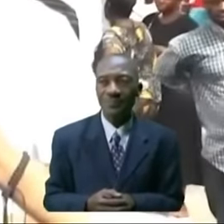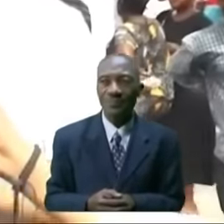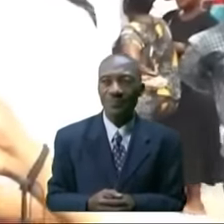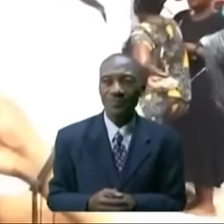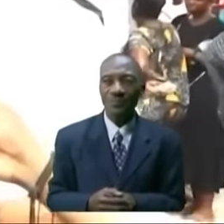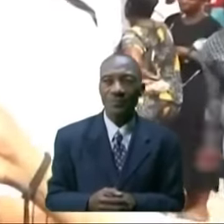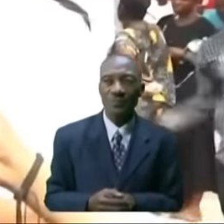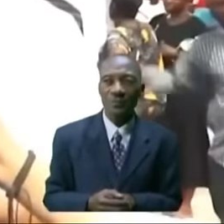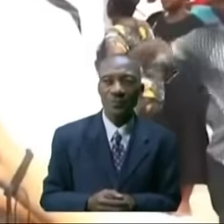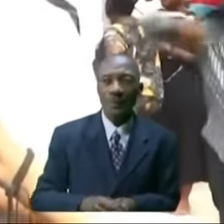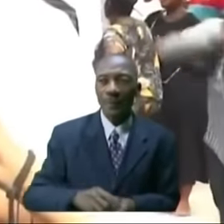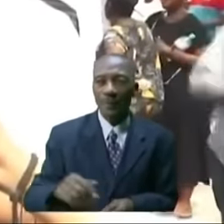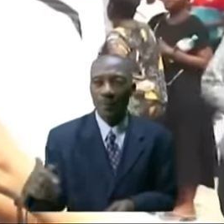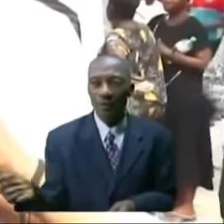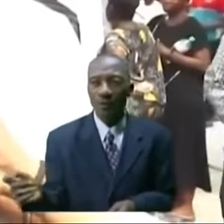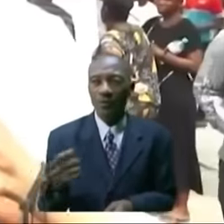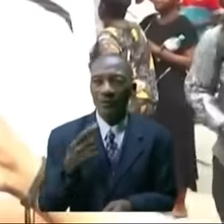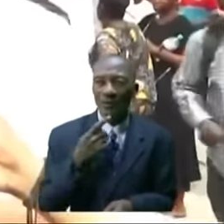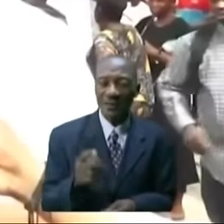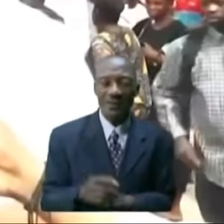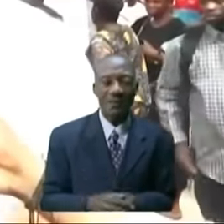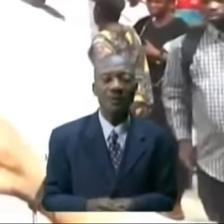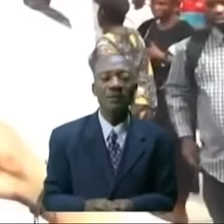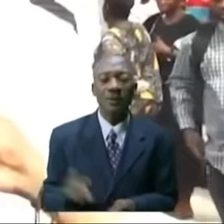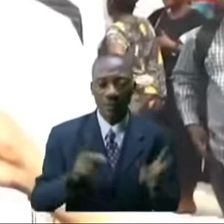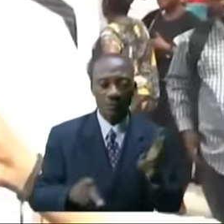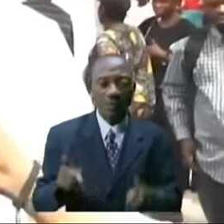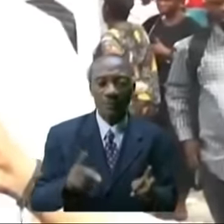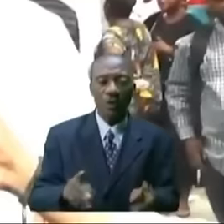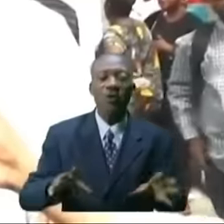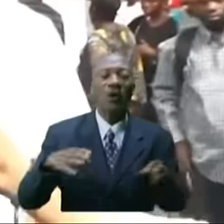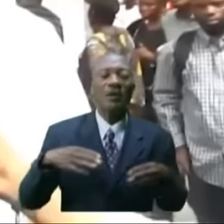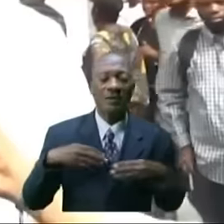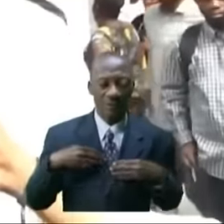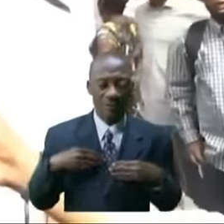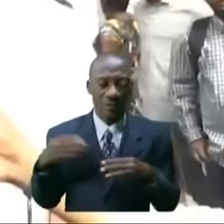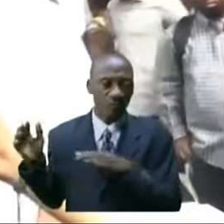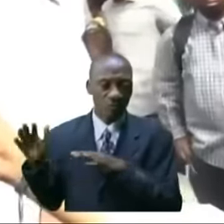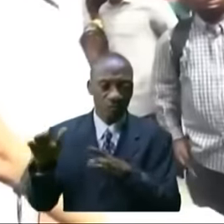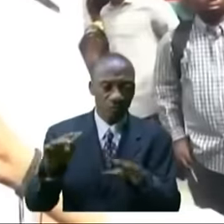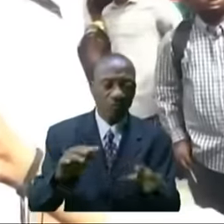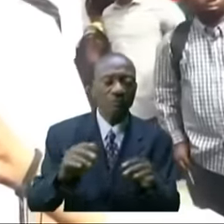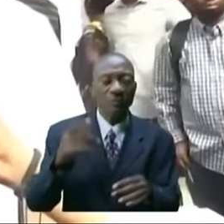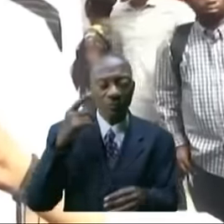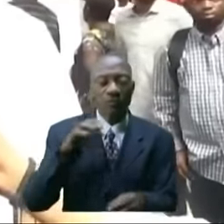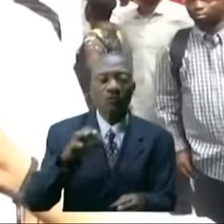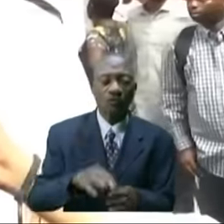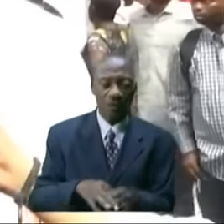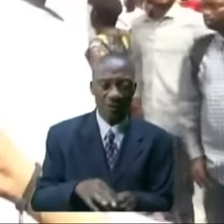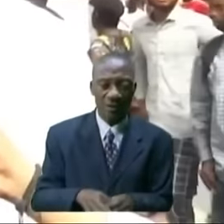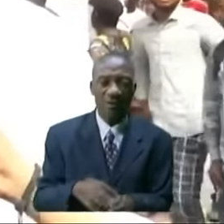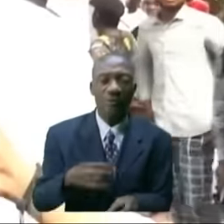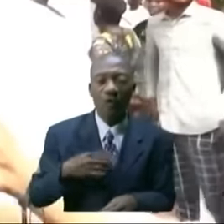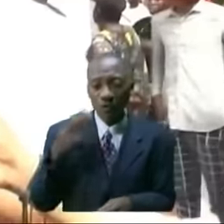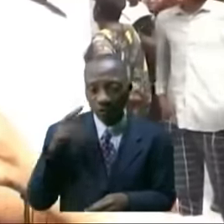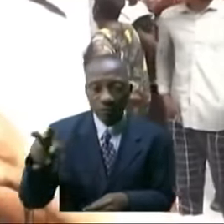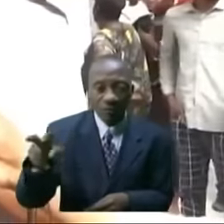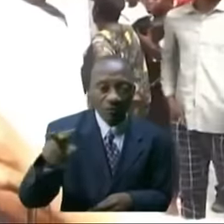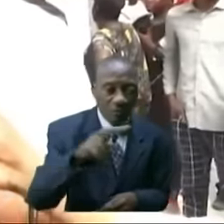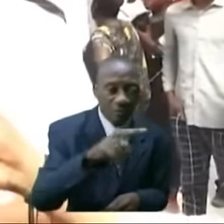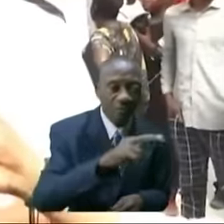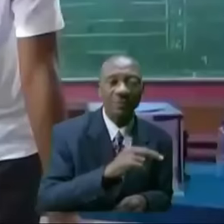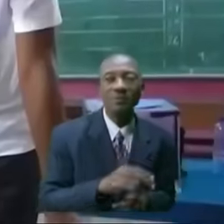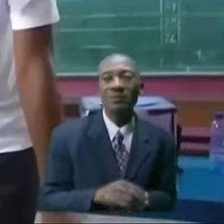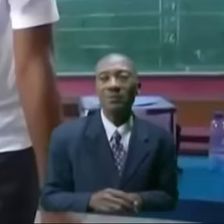voir que les Congolais ont répondu massivement à l'appel de la commission électorale, mais aussi à l'appel du gouvernement pour